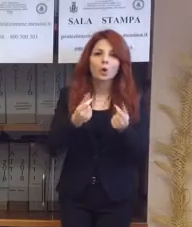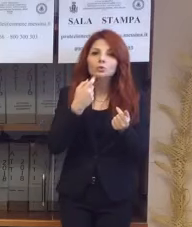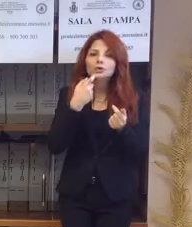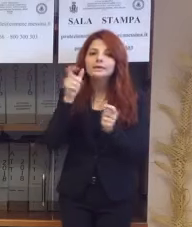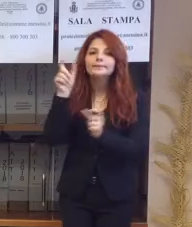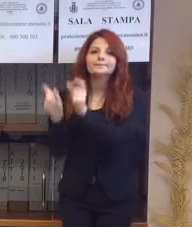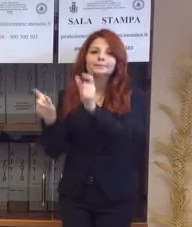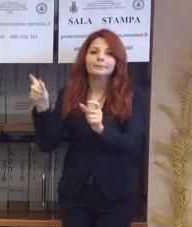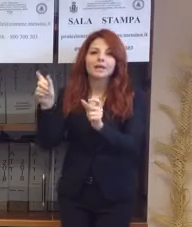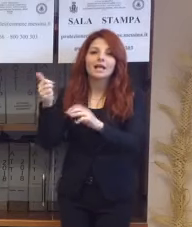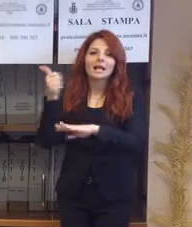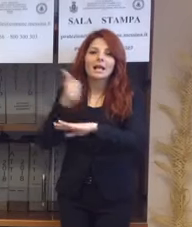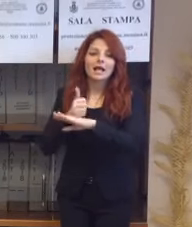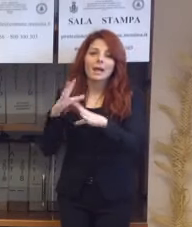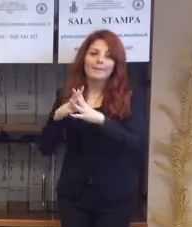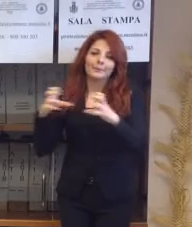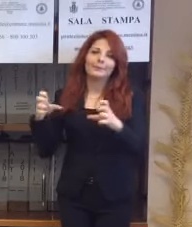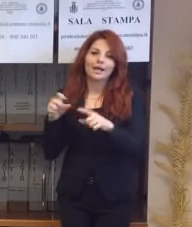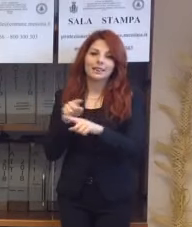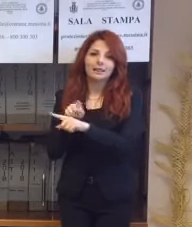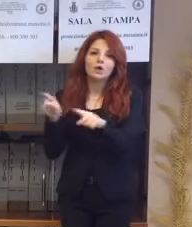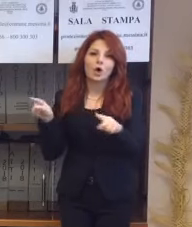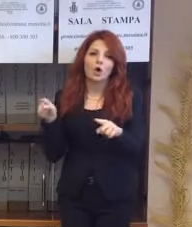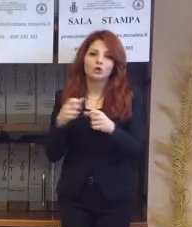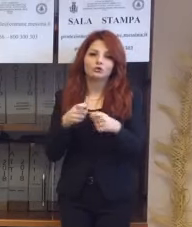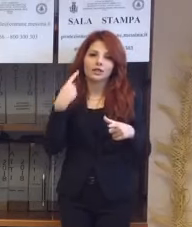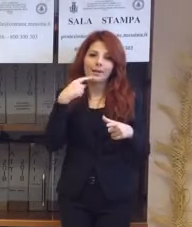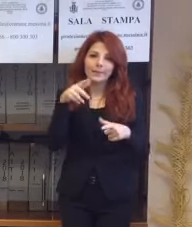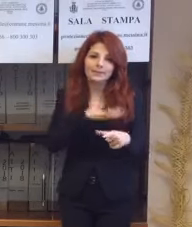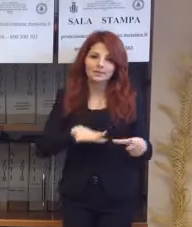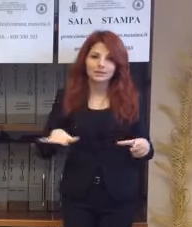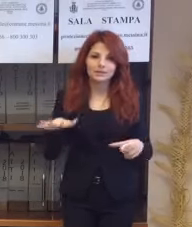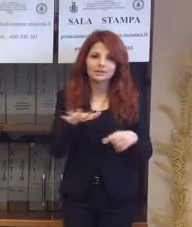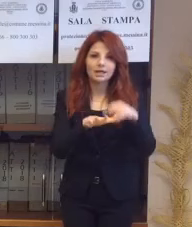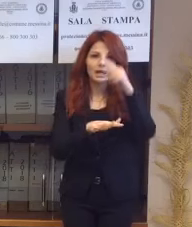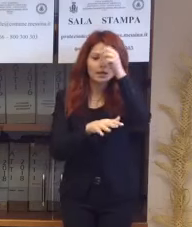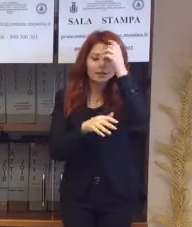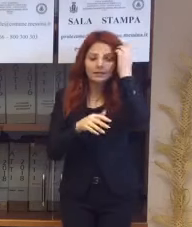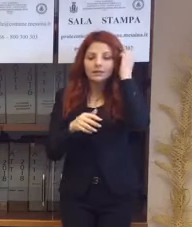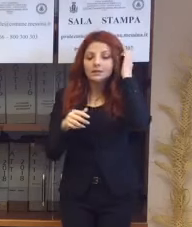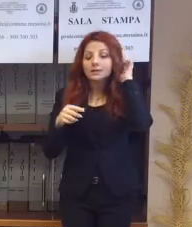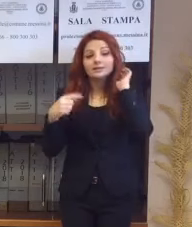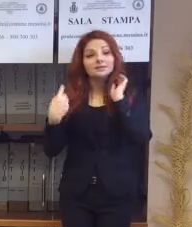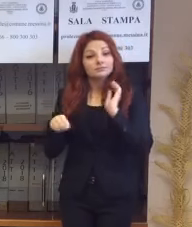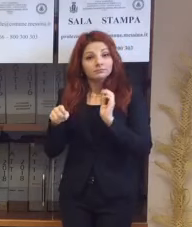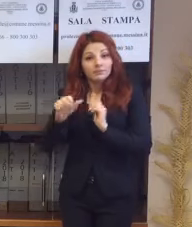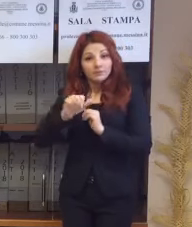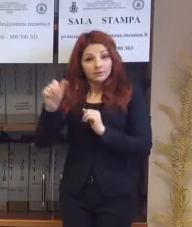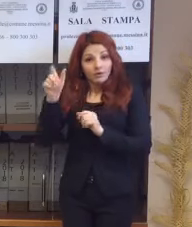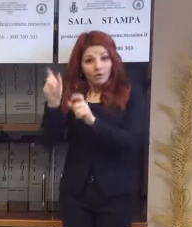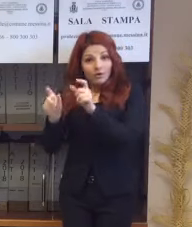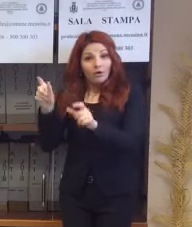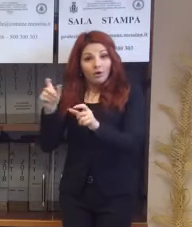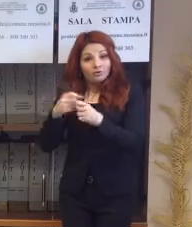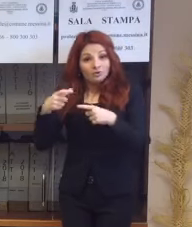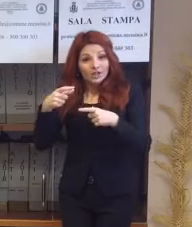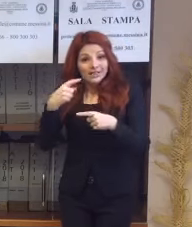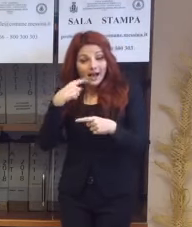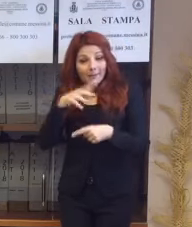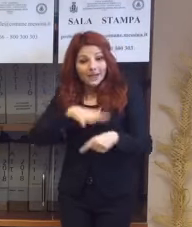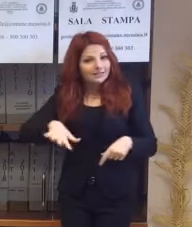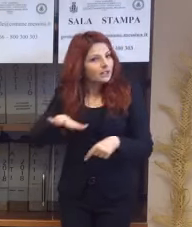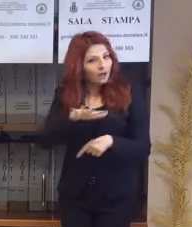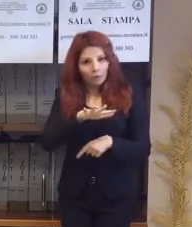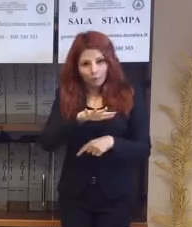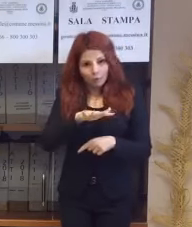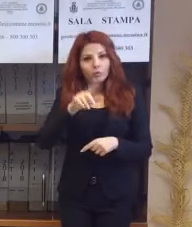nostra città e che comunque caratterizza fondamentalmente anche l'intero tessuto siciliano, cioè fatto principalmente da